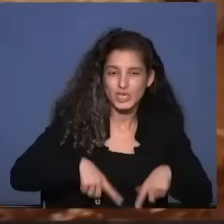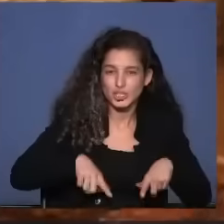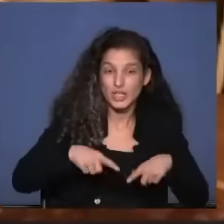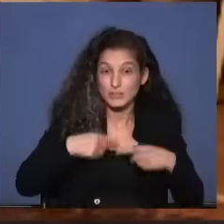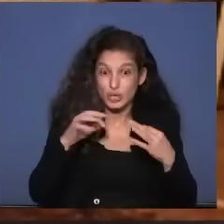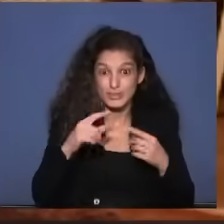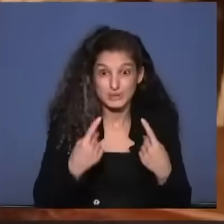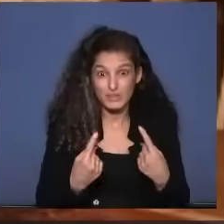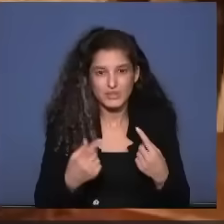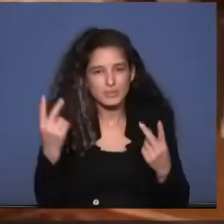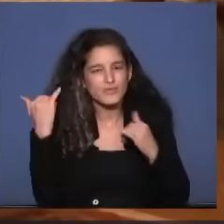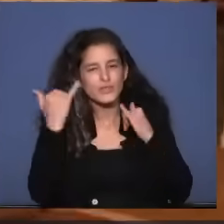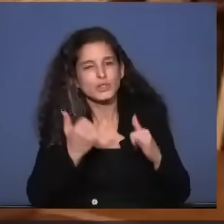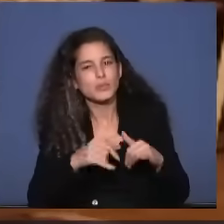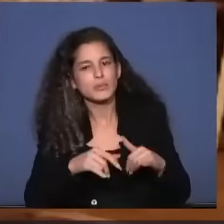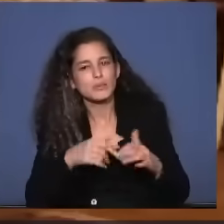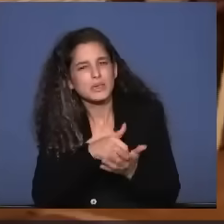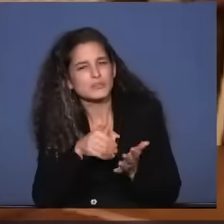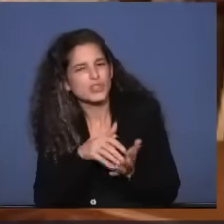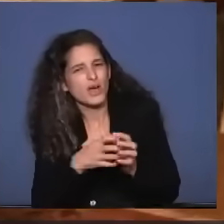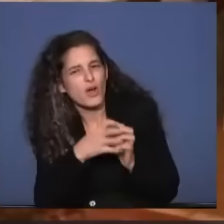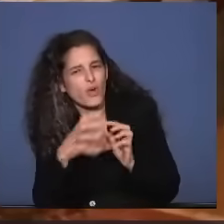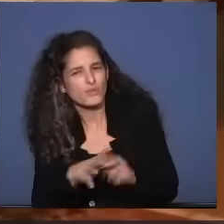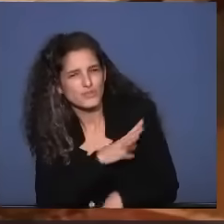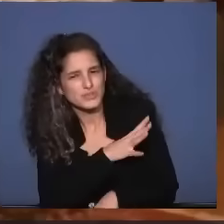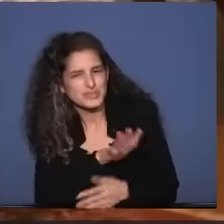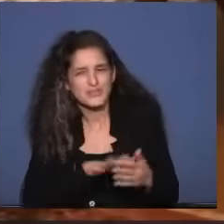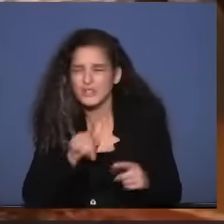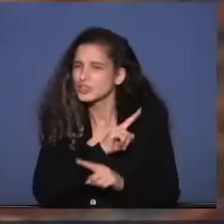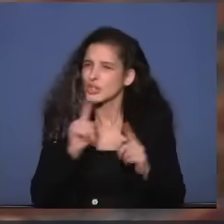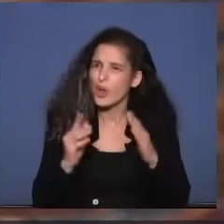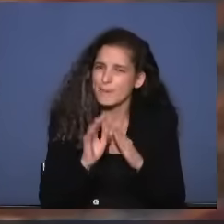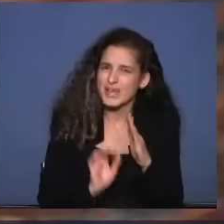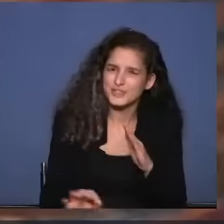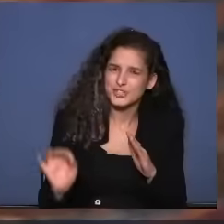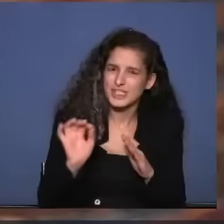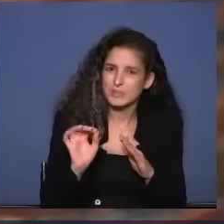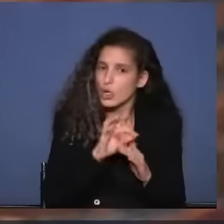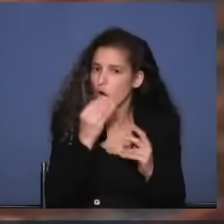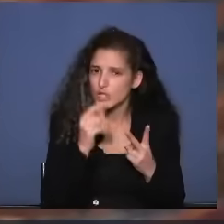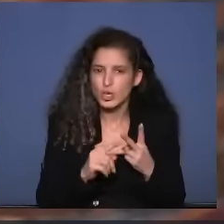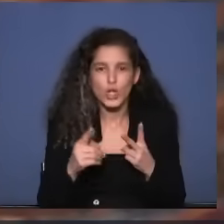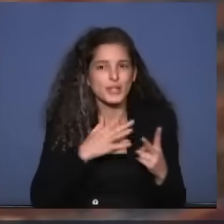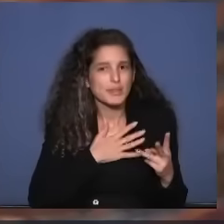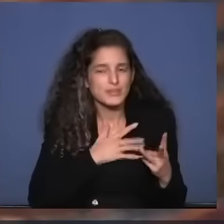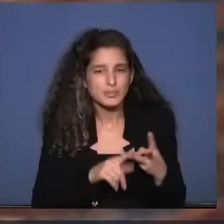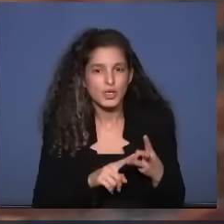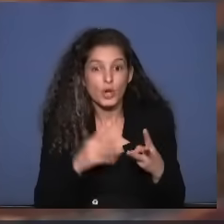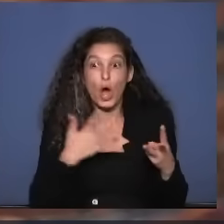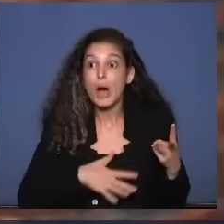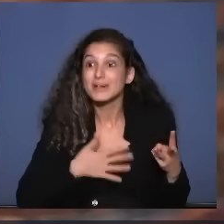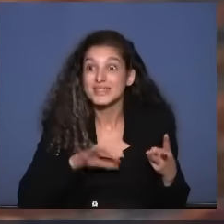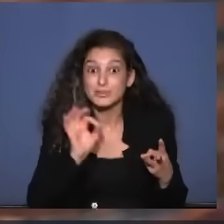עצמם, ואתם מביאים אותם לפה בהמשך החופש, בסביבה שהיא לא הסביבה הביתית שלהם, לא האוכל שלהם, לא התחביבים שלהם, לא הבגדים